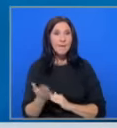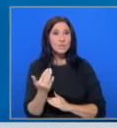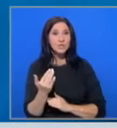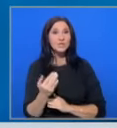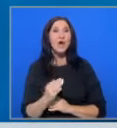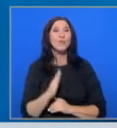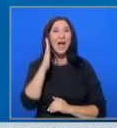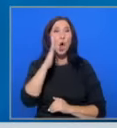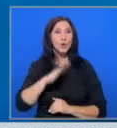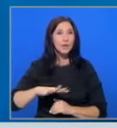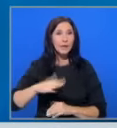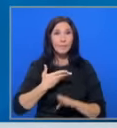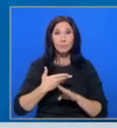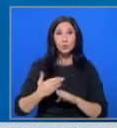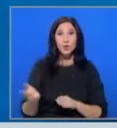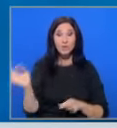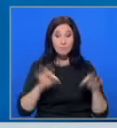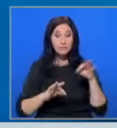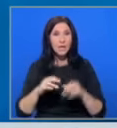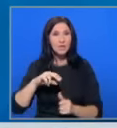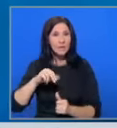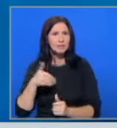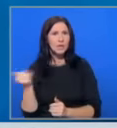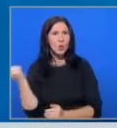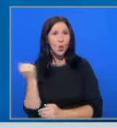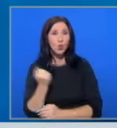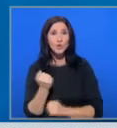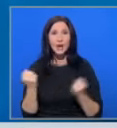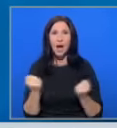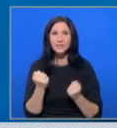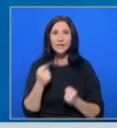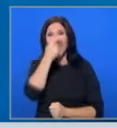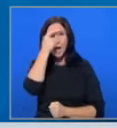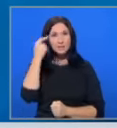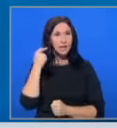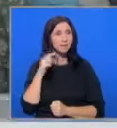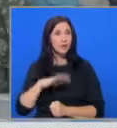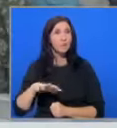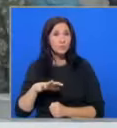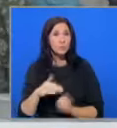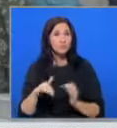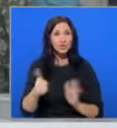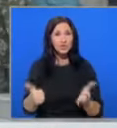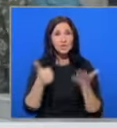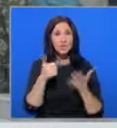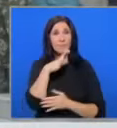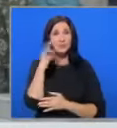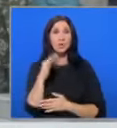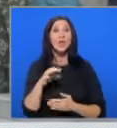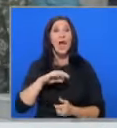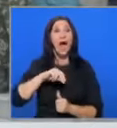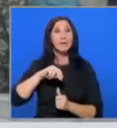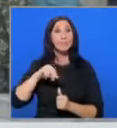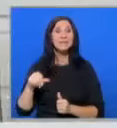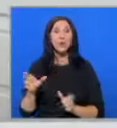Бежанци от Нагорния Карабах продължават да пристигат в Армения след ударната операция на Азербайджан в областта. Над 6500 арменци